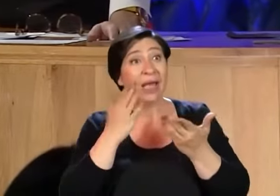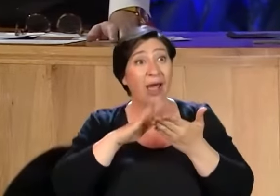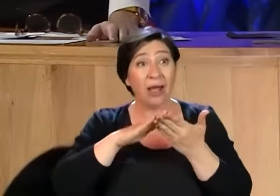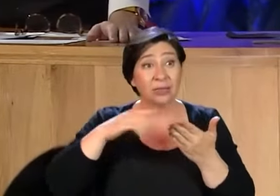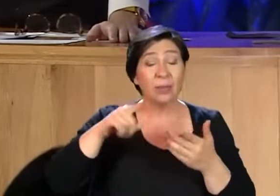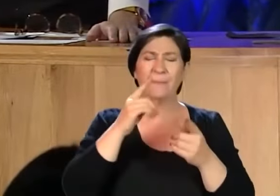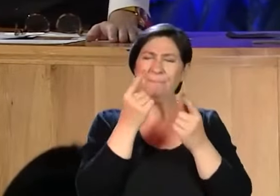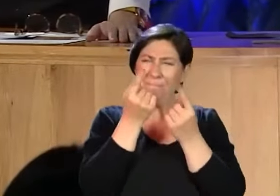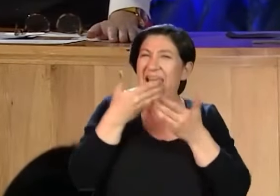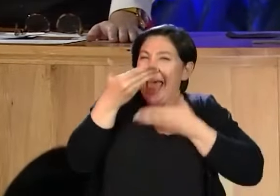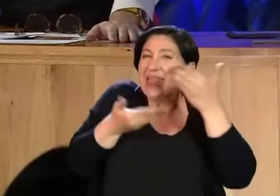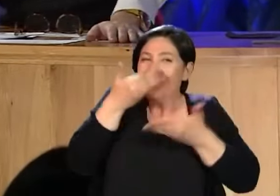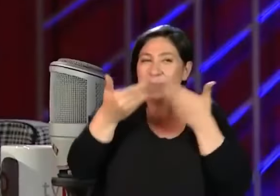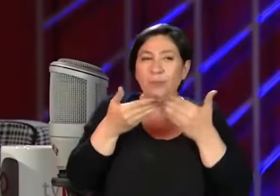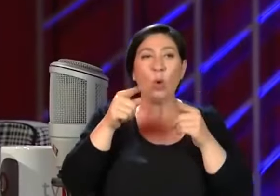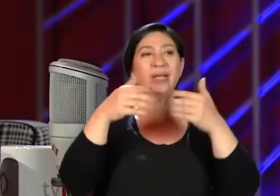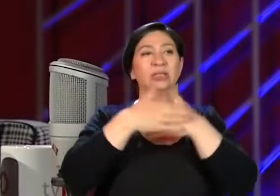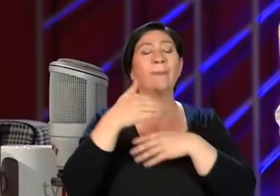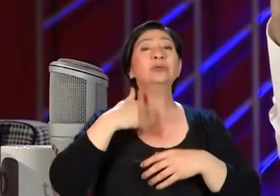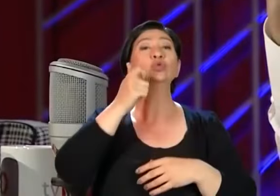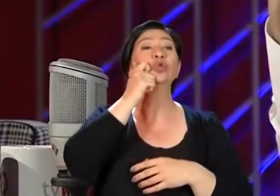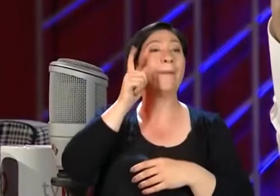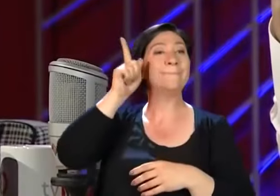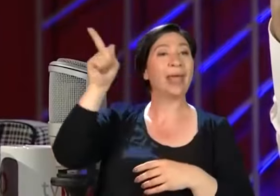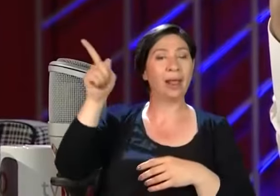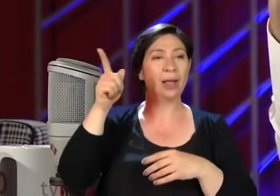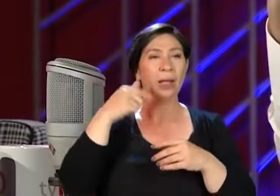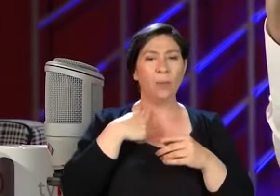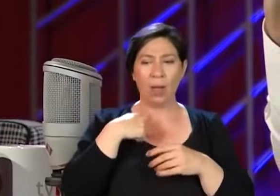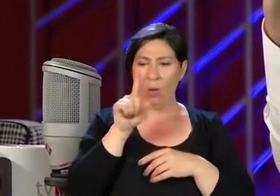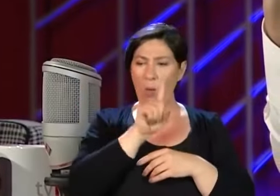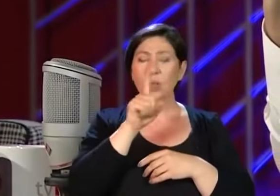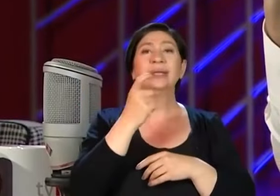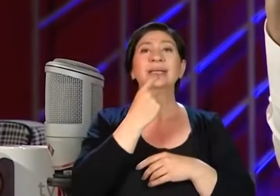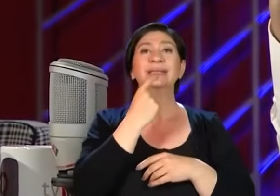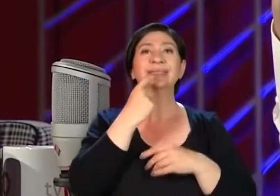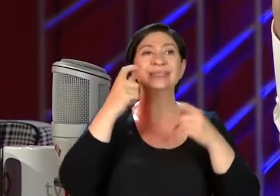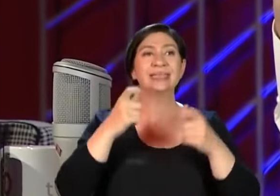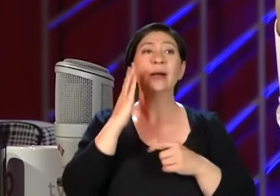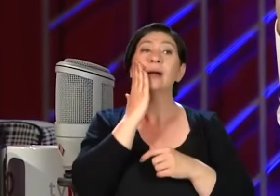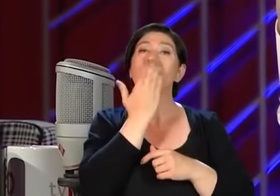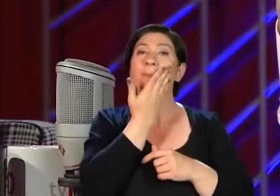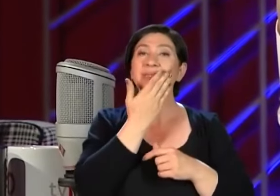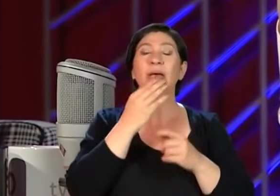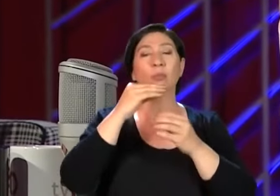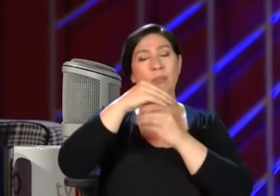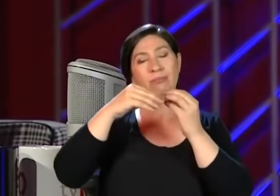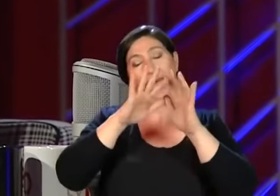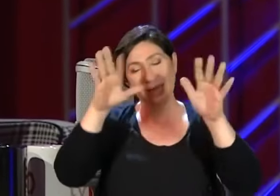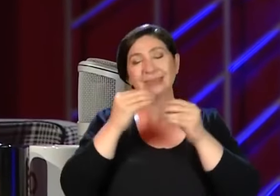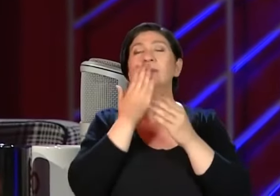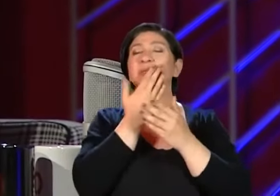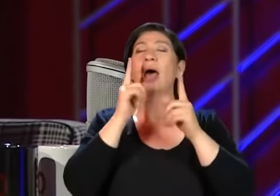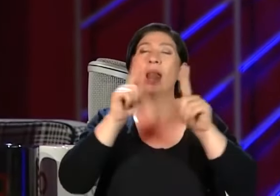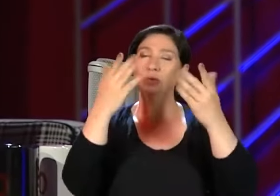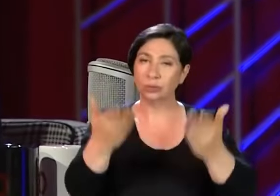Şöyle anlatayım ben geceyi. Lütfen buyurun. Ben Sultanbeyli'de, ben bu arada 10 yıldır, bu arada Ramazan ayı mübarek olsun bütün